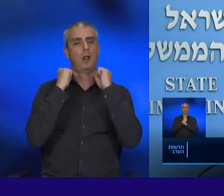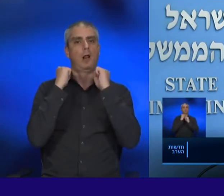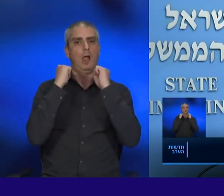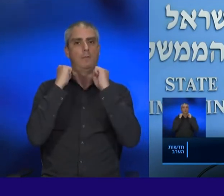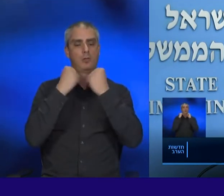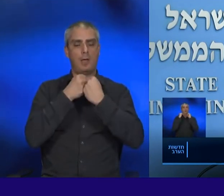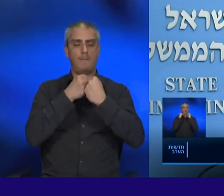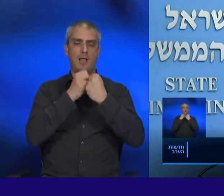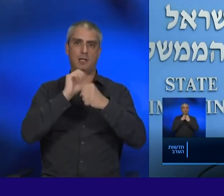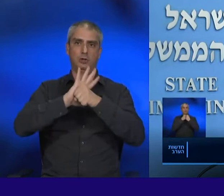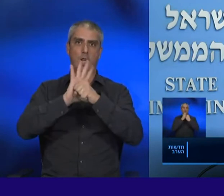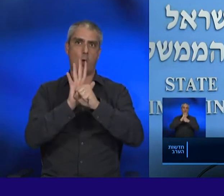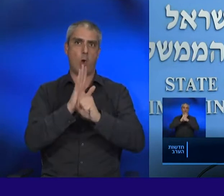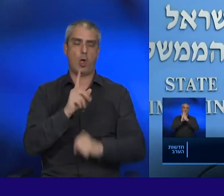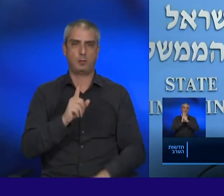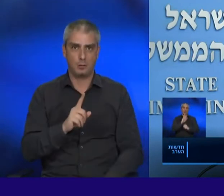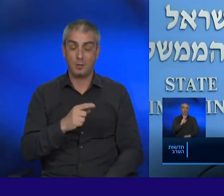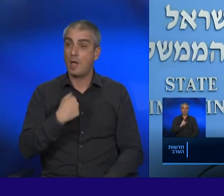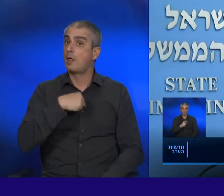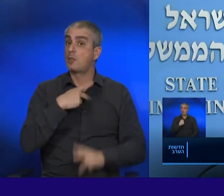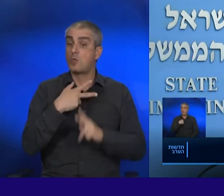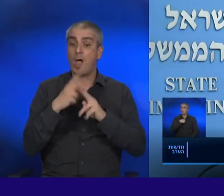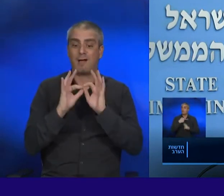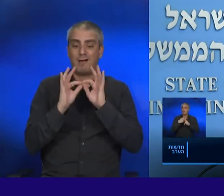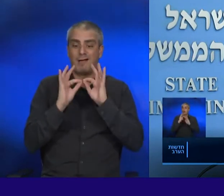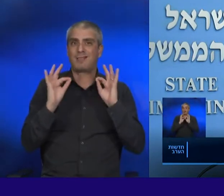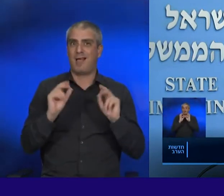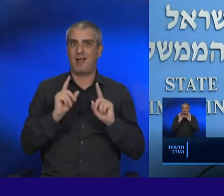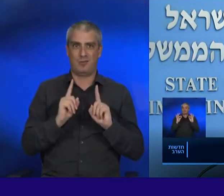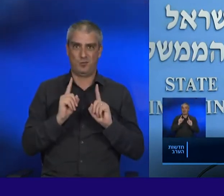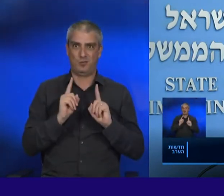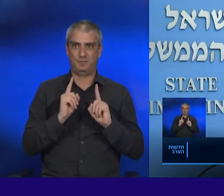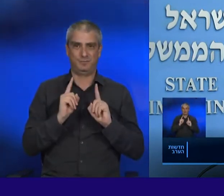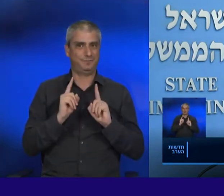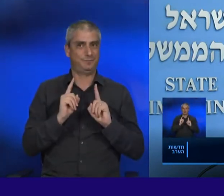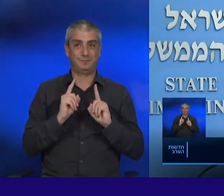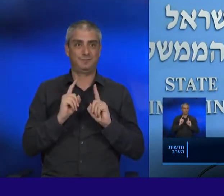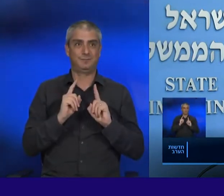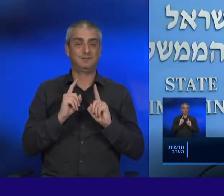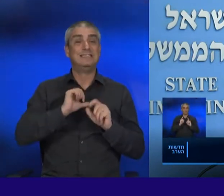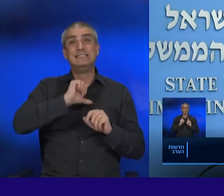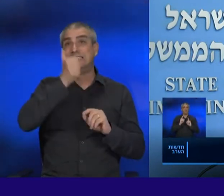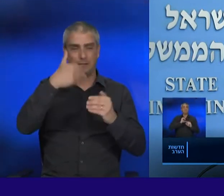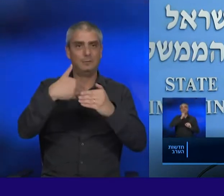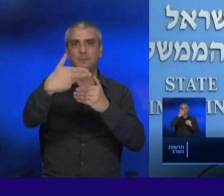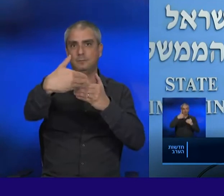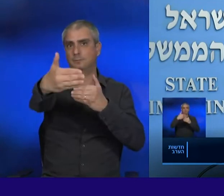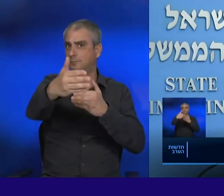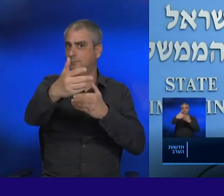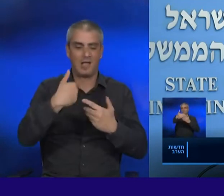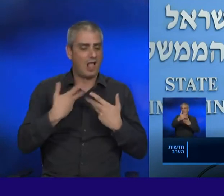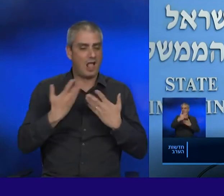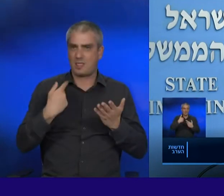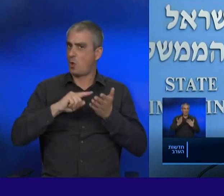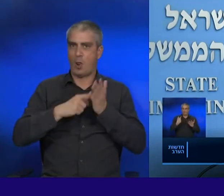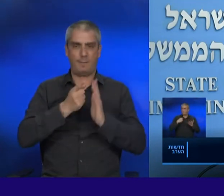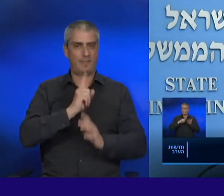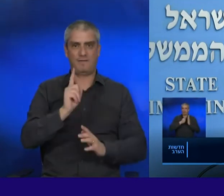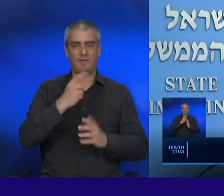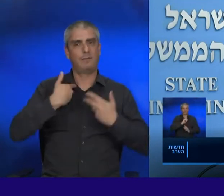באתגר הקורונה. אנחנו רק בתחילת המערכה, הסיוד לפנינו. אין לנו שום כוונה